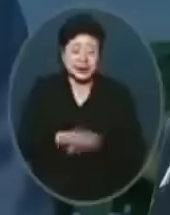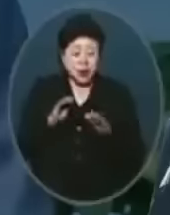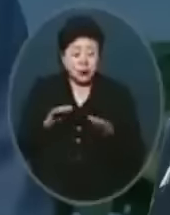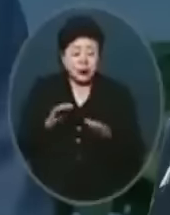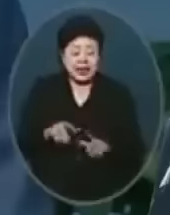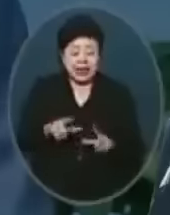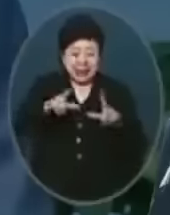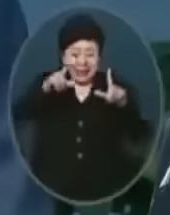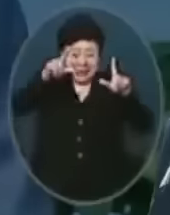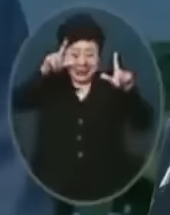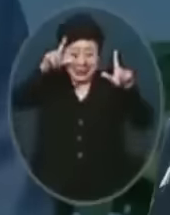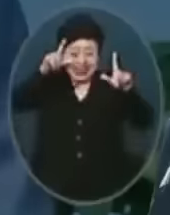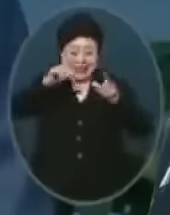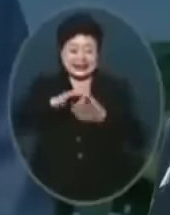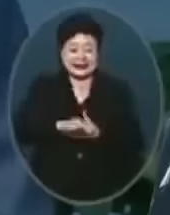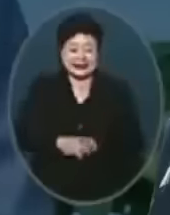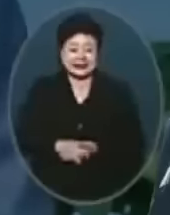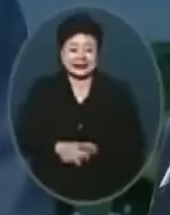오늘날